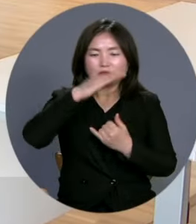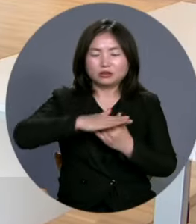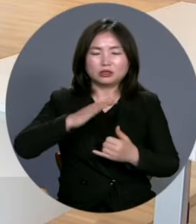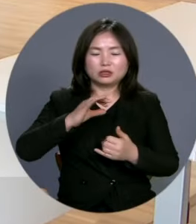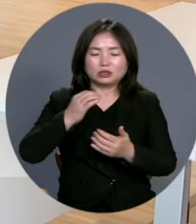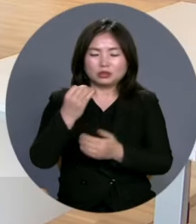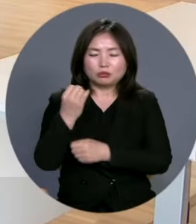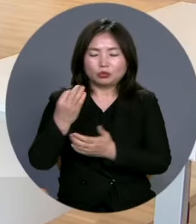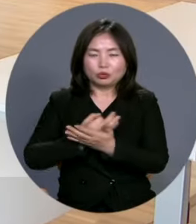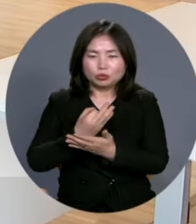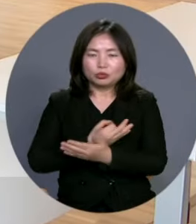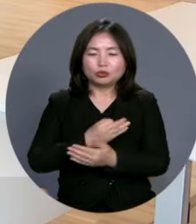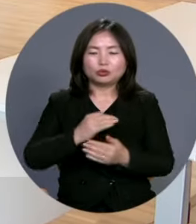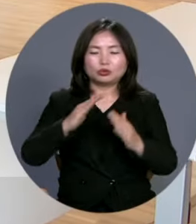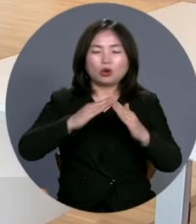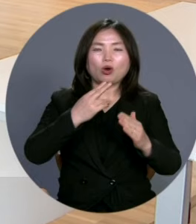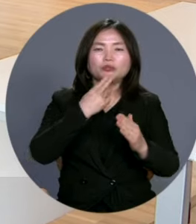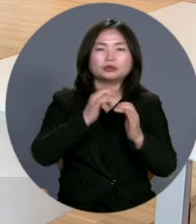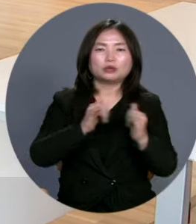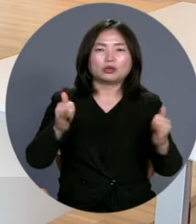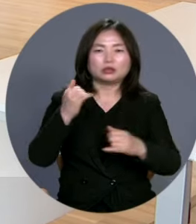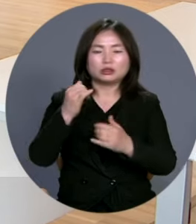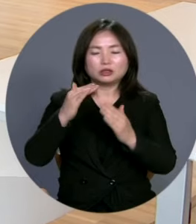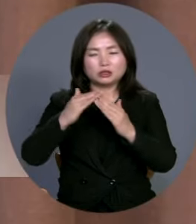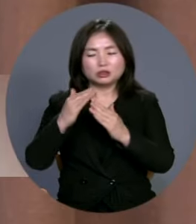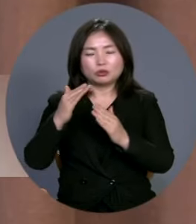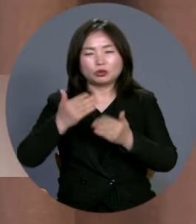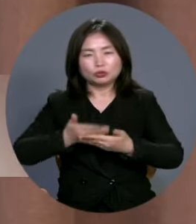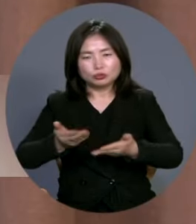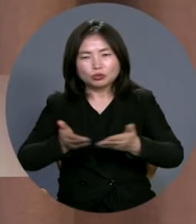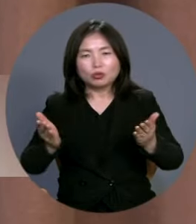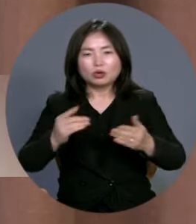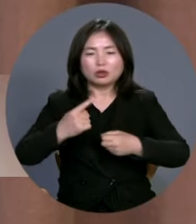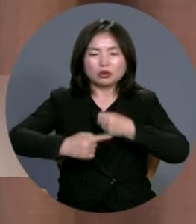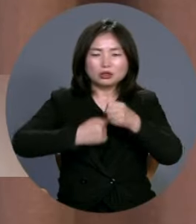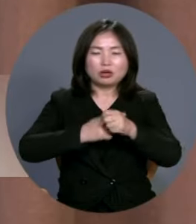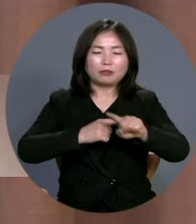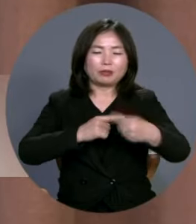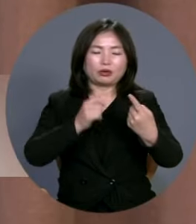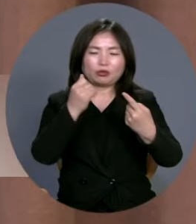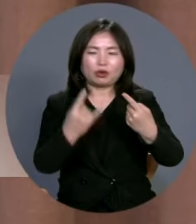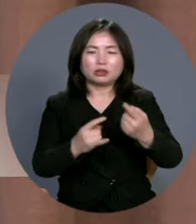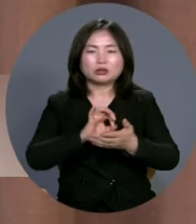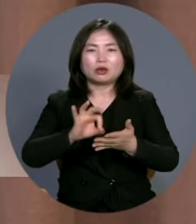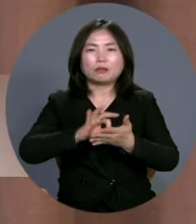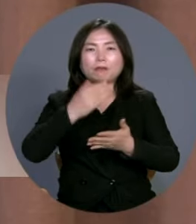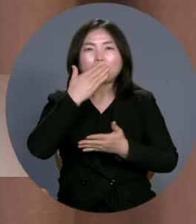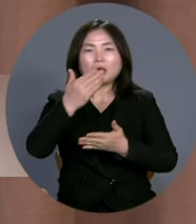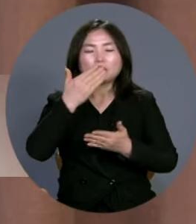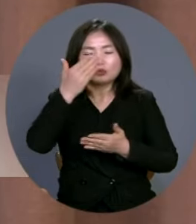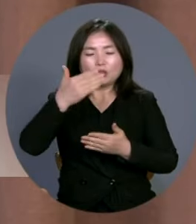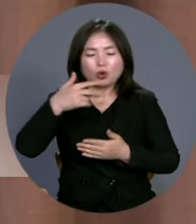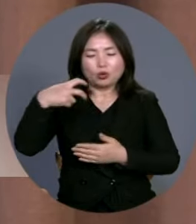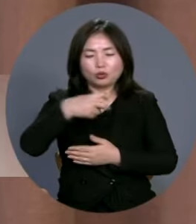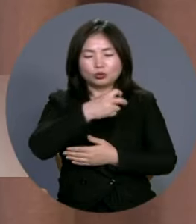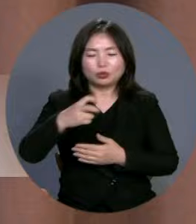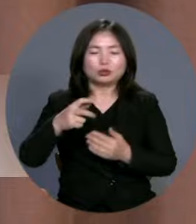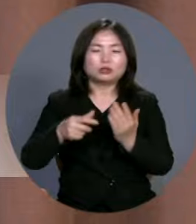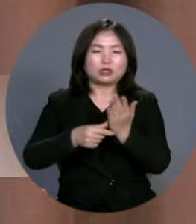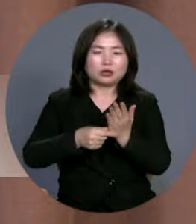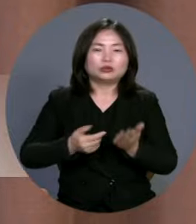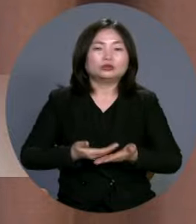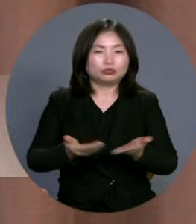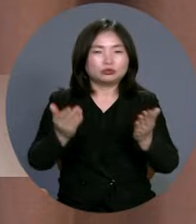기본소득 도입과 무주택자에게 기본주택 제공, 연간 100회까지 사용 가능한 무료 교통 이용권 지급